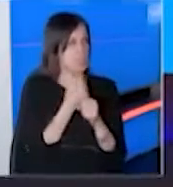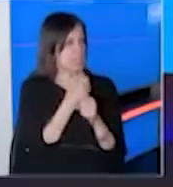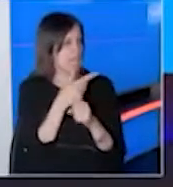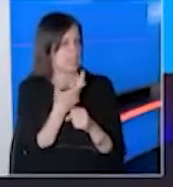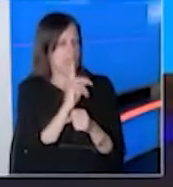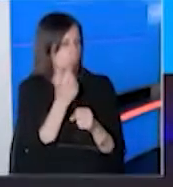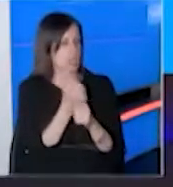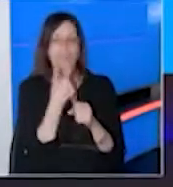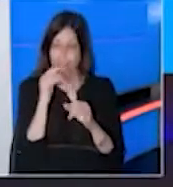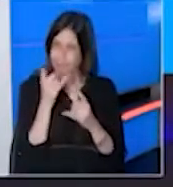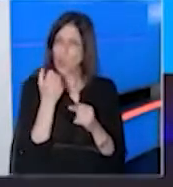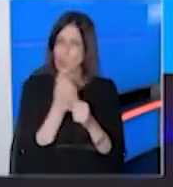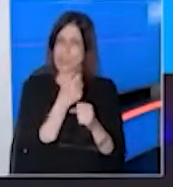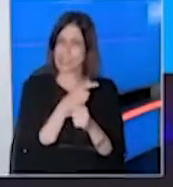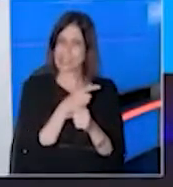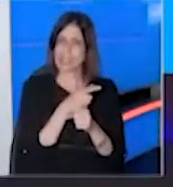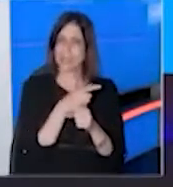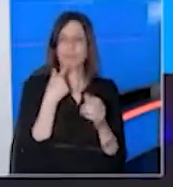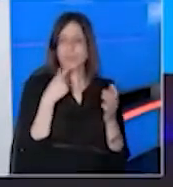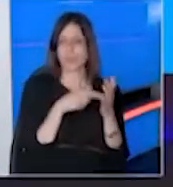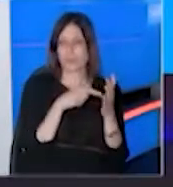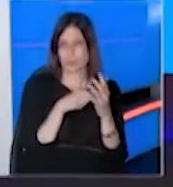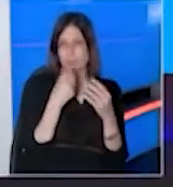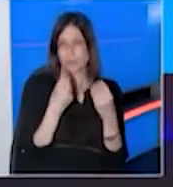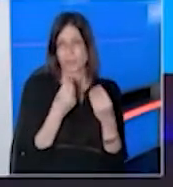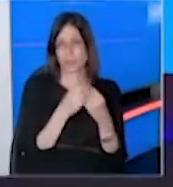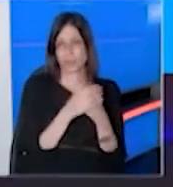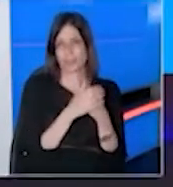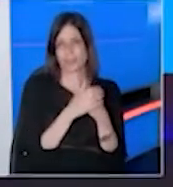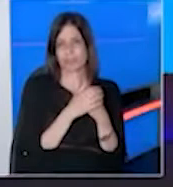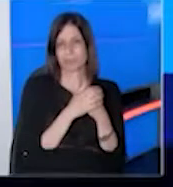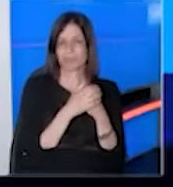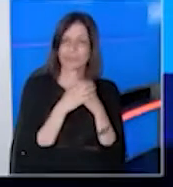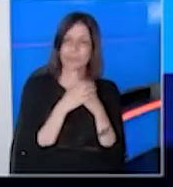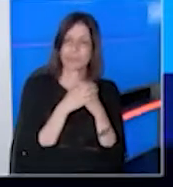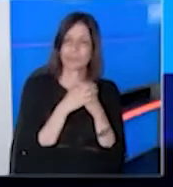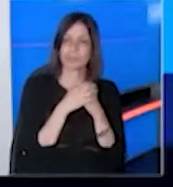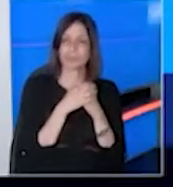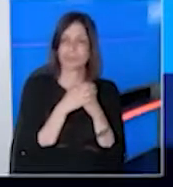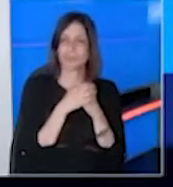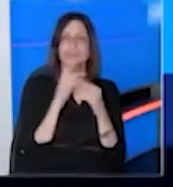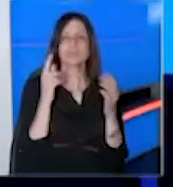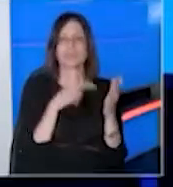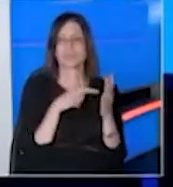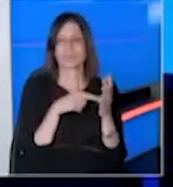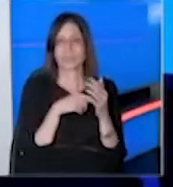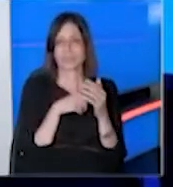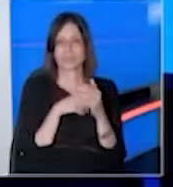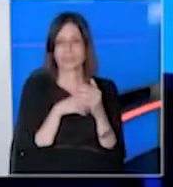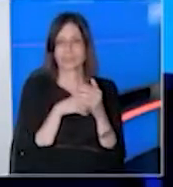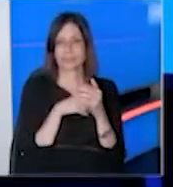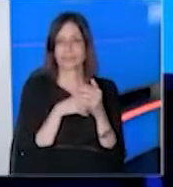זה. היא עושה את זה. היא בגלל זה... רגע, סליחה, אני... היא על זה חוק... אנחנו לא נתייחס.